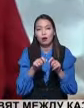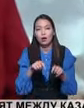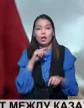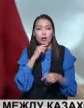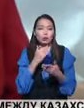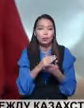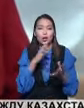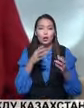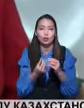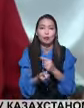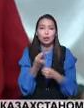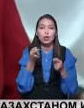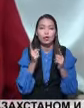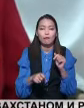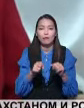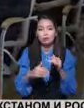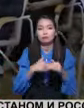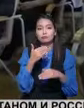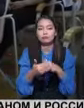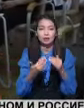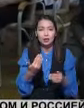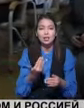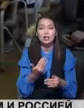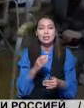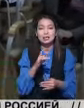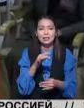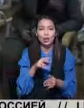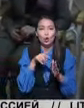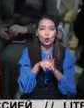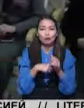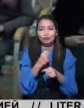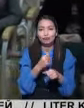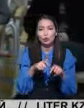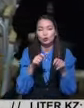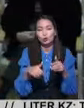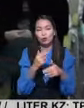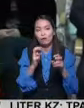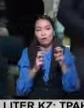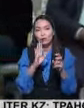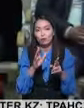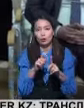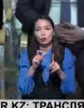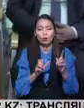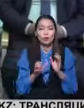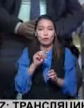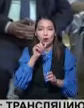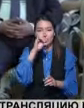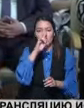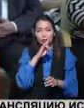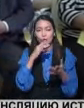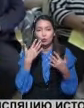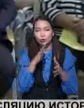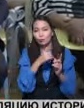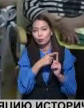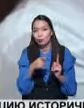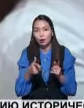результат, появится реальная возможность переходить от сырья к глубокой переработке. Откроются новые предприятия. К слову, в вузах Восточного Казахстана уже на протяжении многих лет